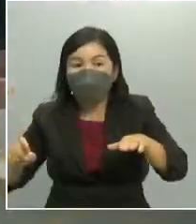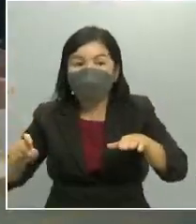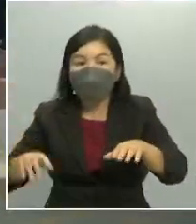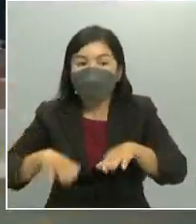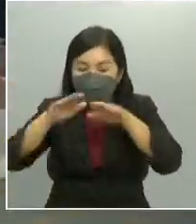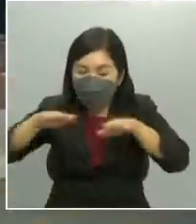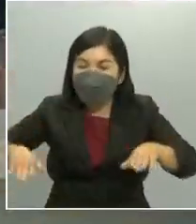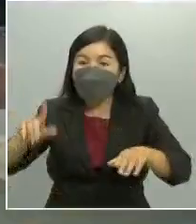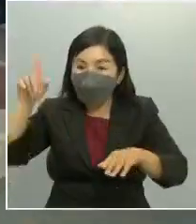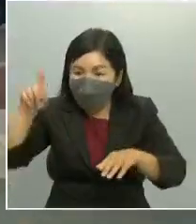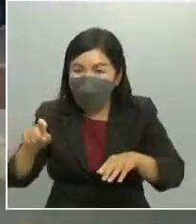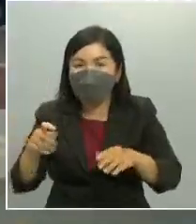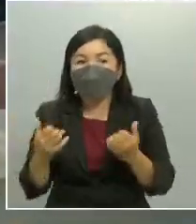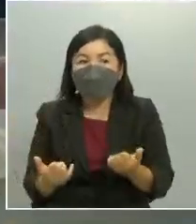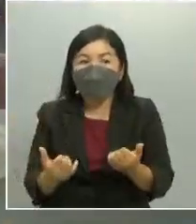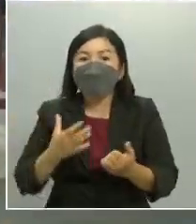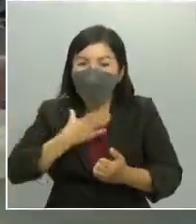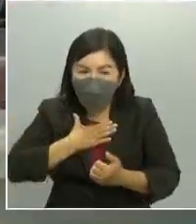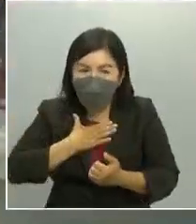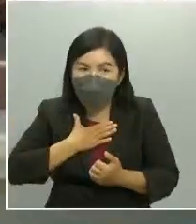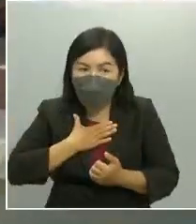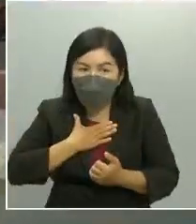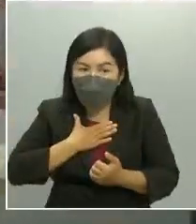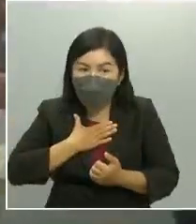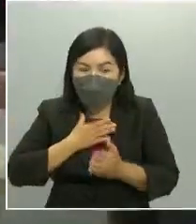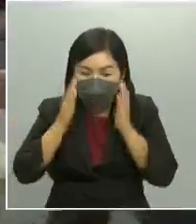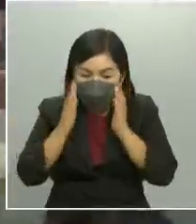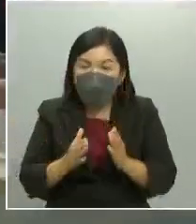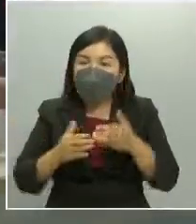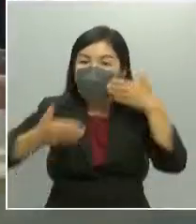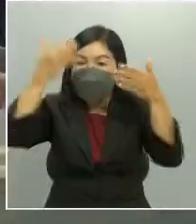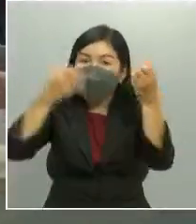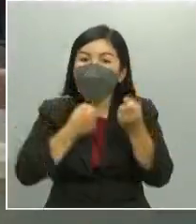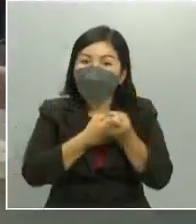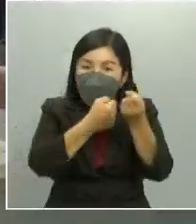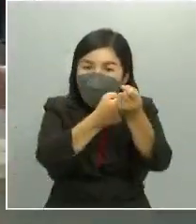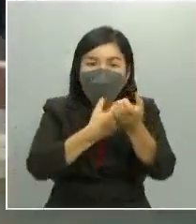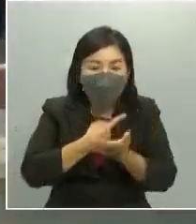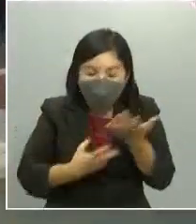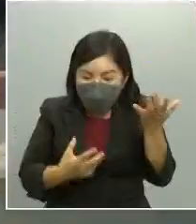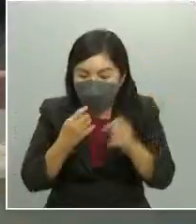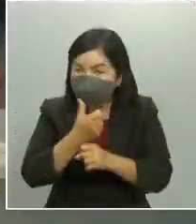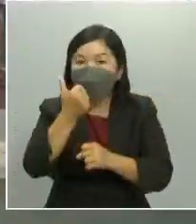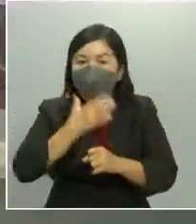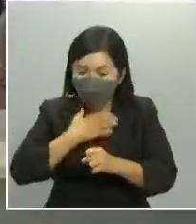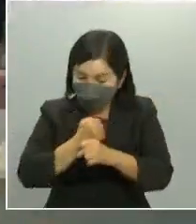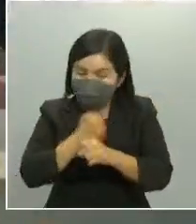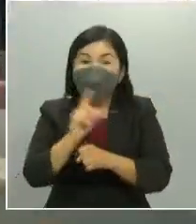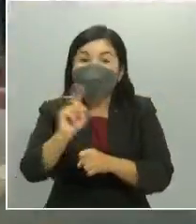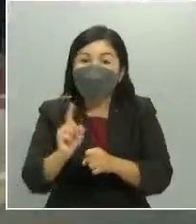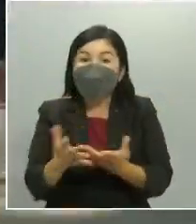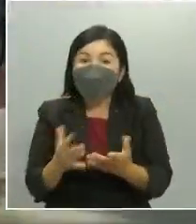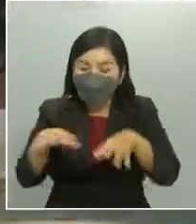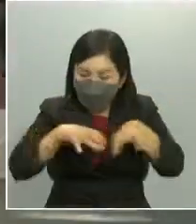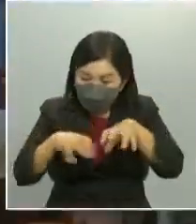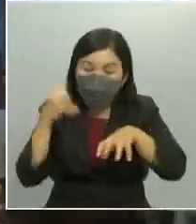ตายแล้วแล้วหนูคนที่ไปคะกิจกรรมอะไรที่หนูทำได้หนูจะทำไงยืนที่ตรงไหนที่มันขัด